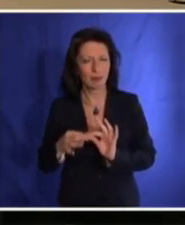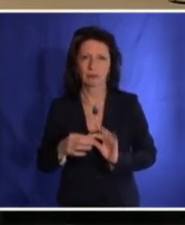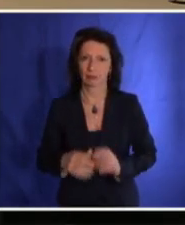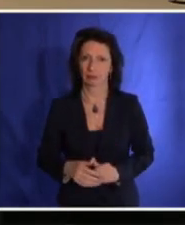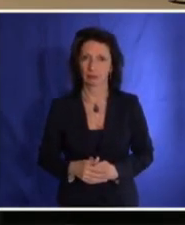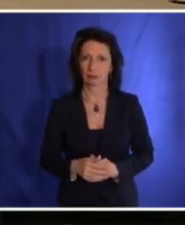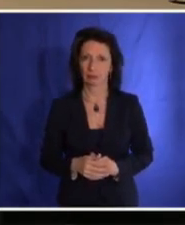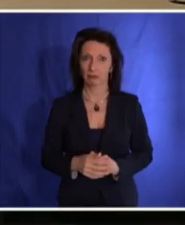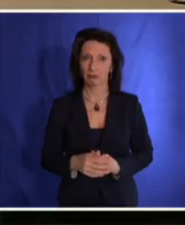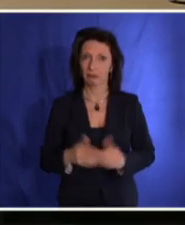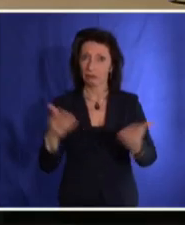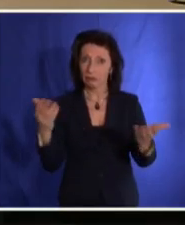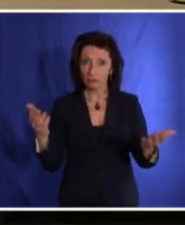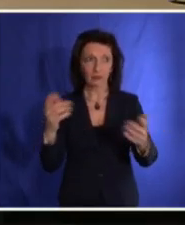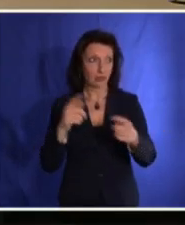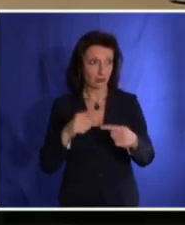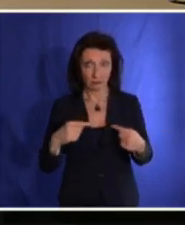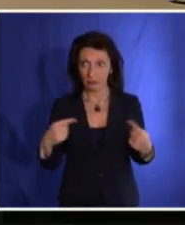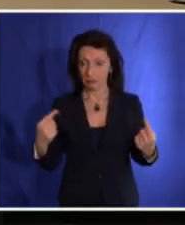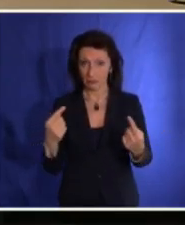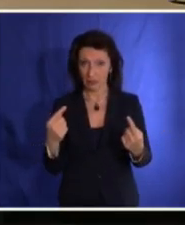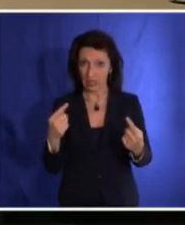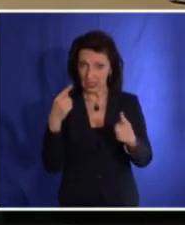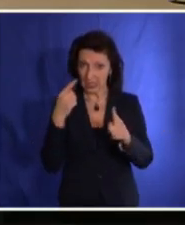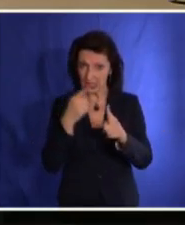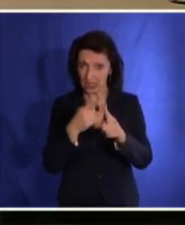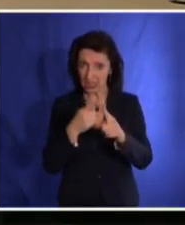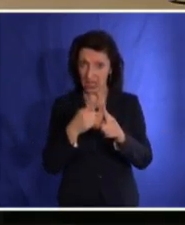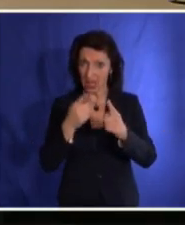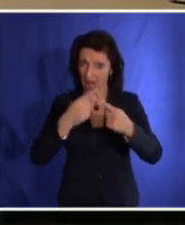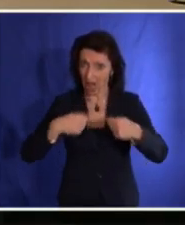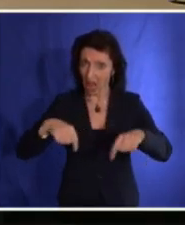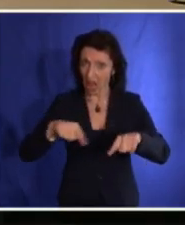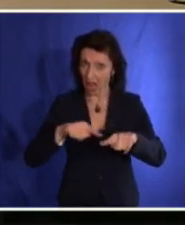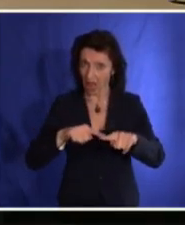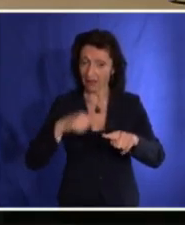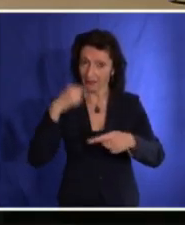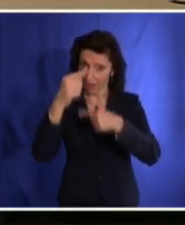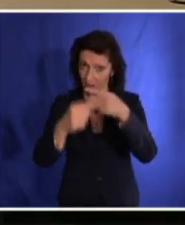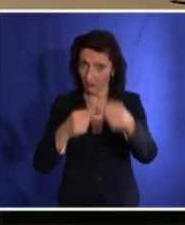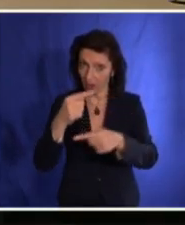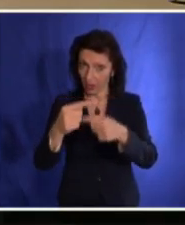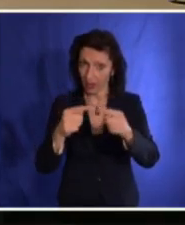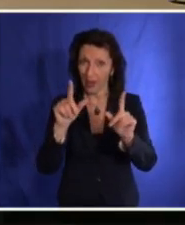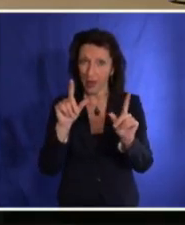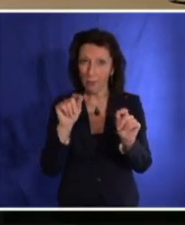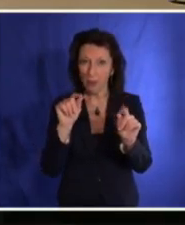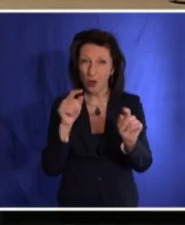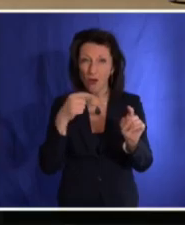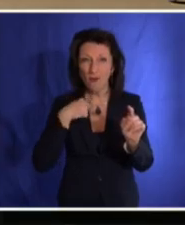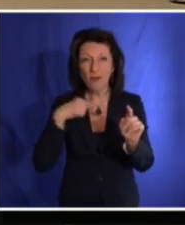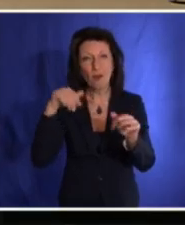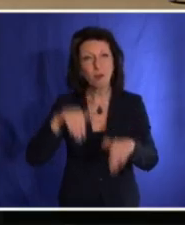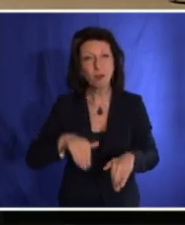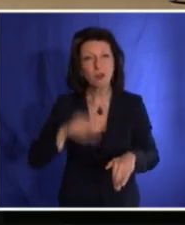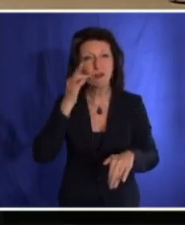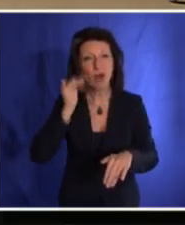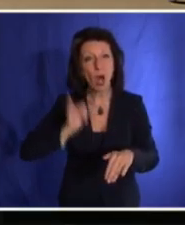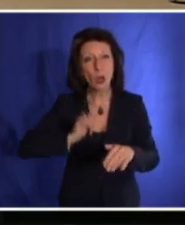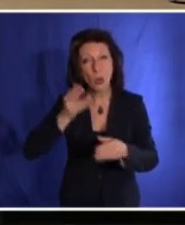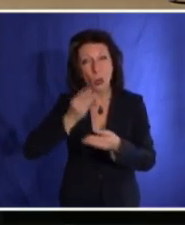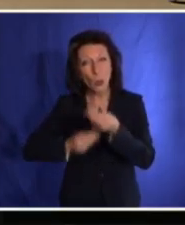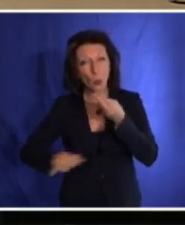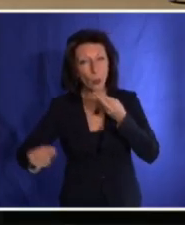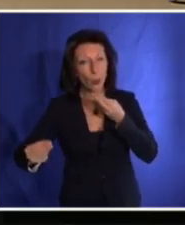wir das Land weiterentwickeln wollen, dann müssen wir das Land mit den Augen junger Frauen sehen. Denn eines ist